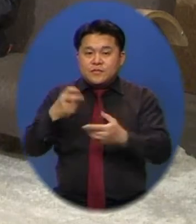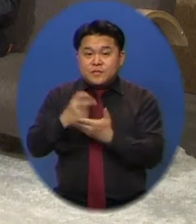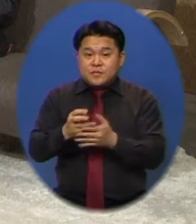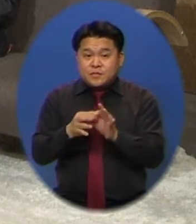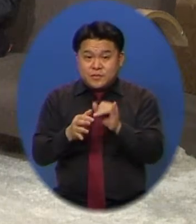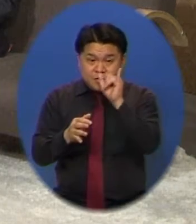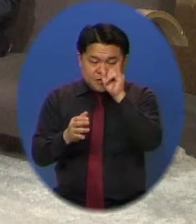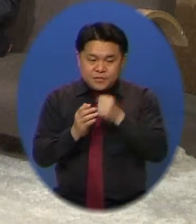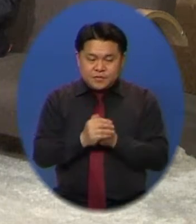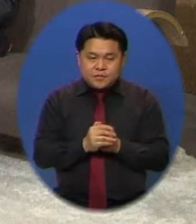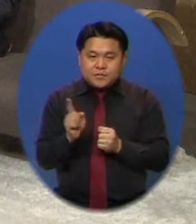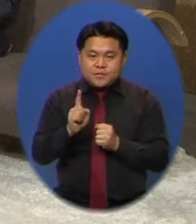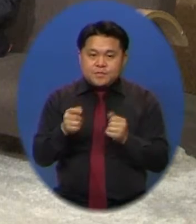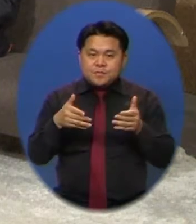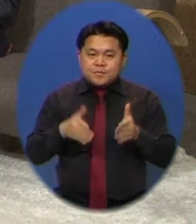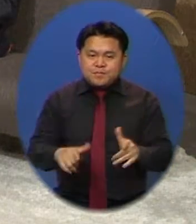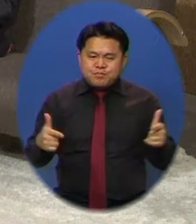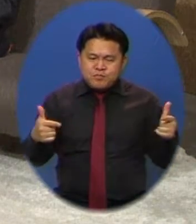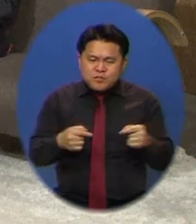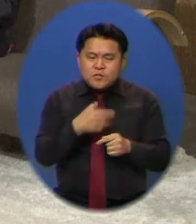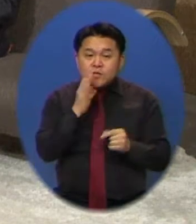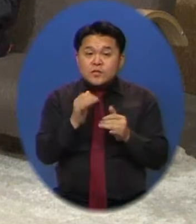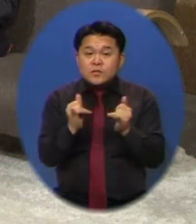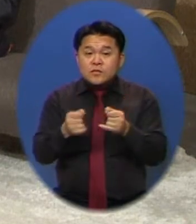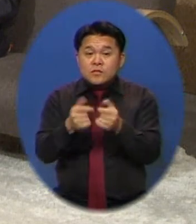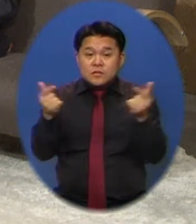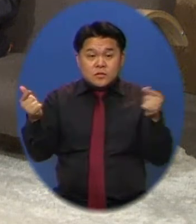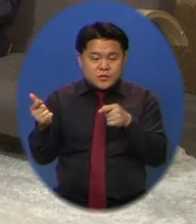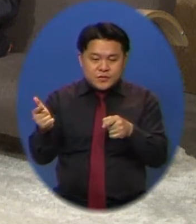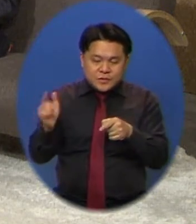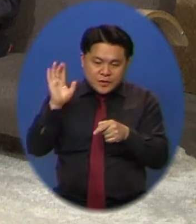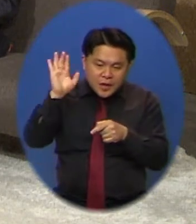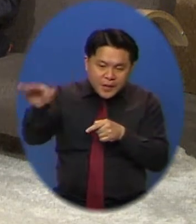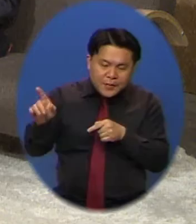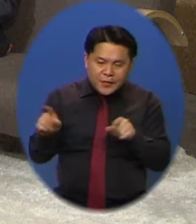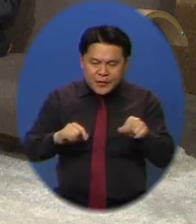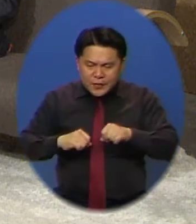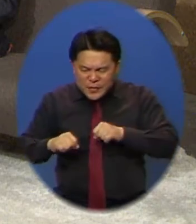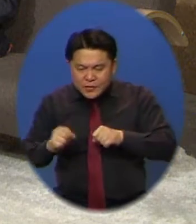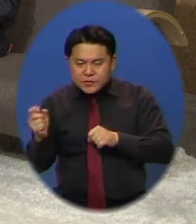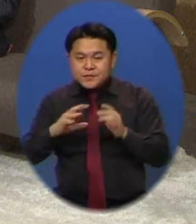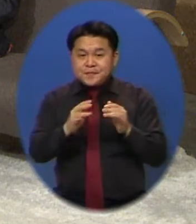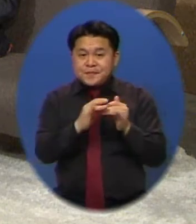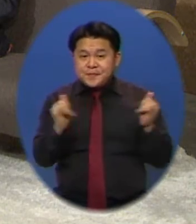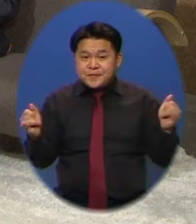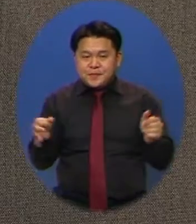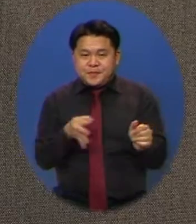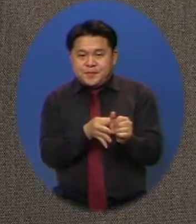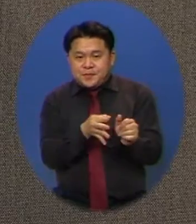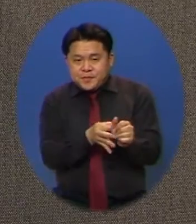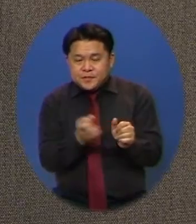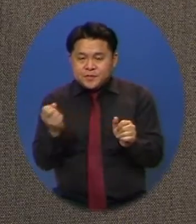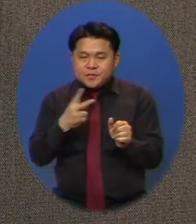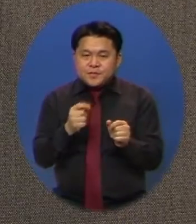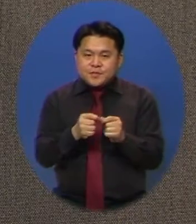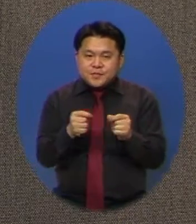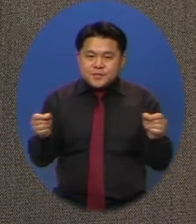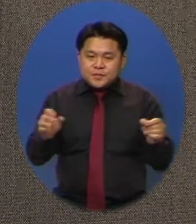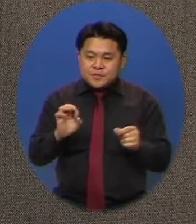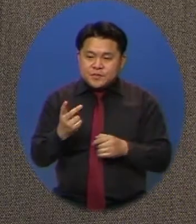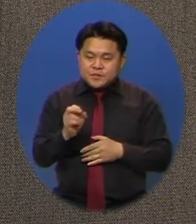있는데요. 저출산 고령 사회를 대응하고 국민들의 연금 정책